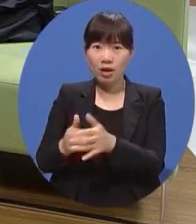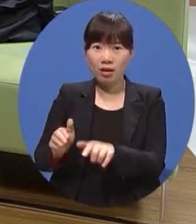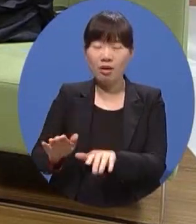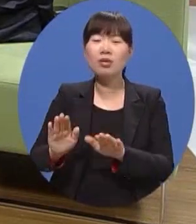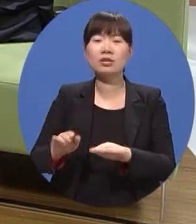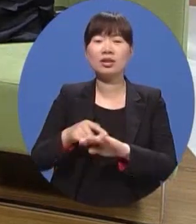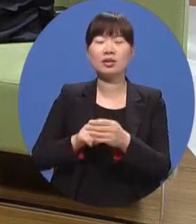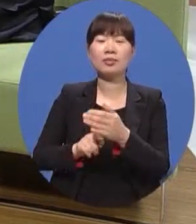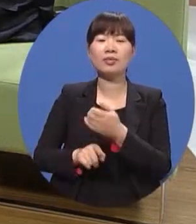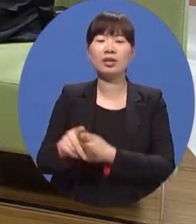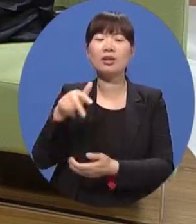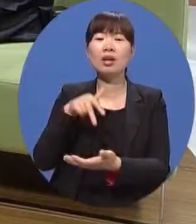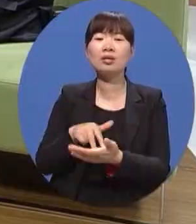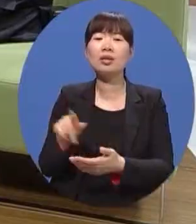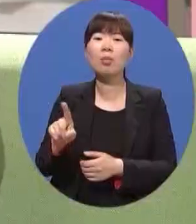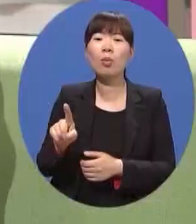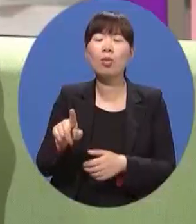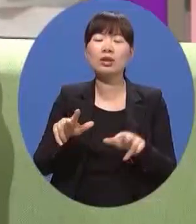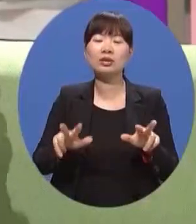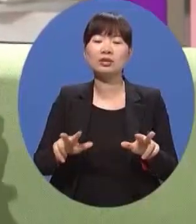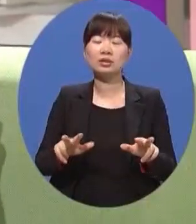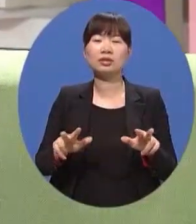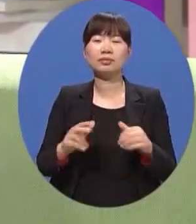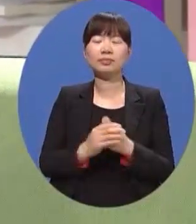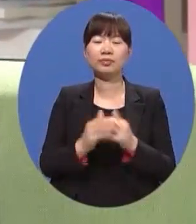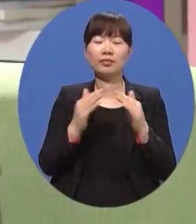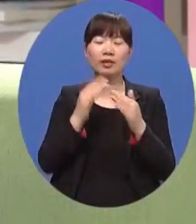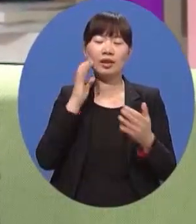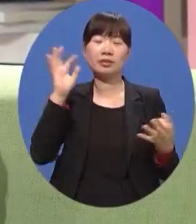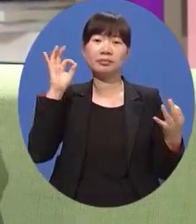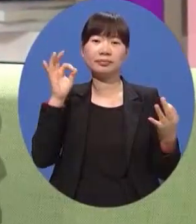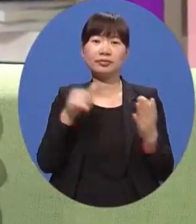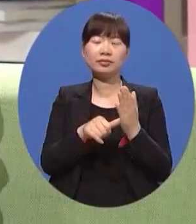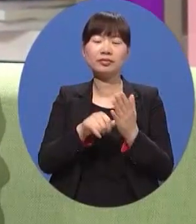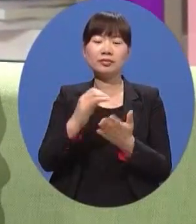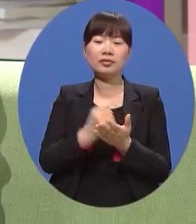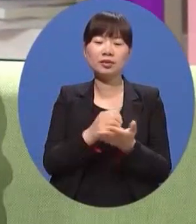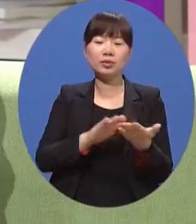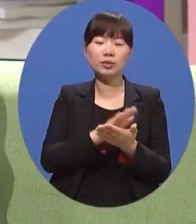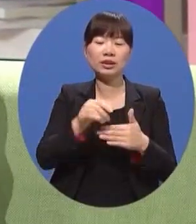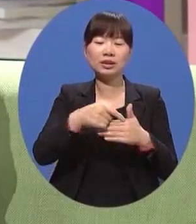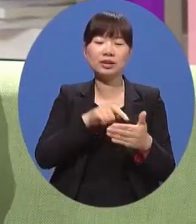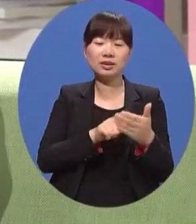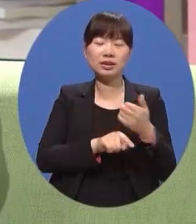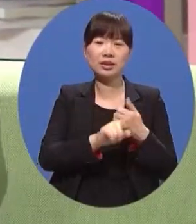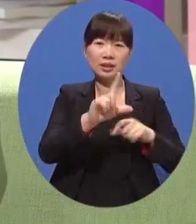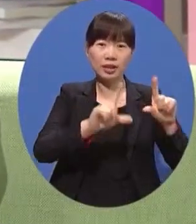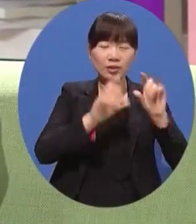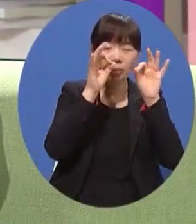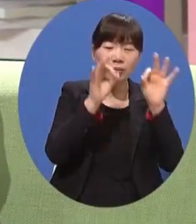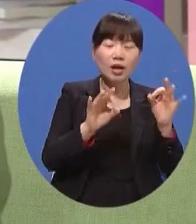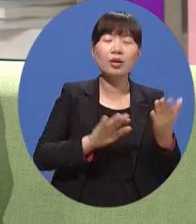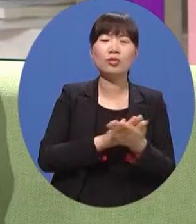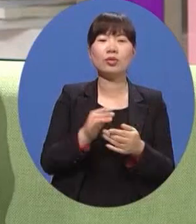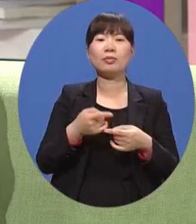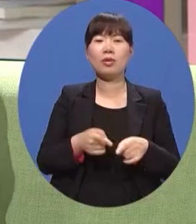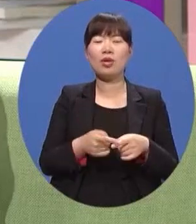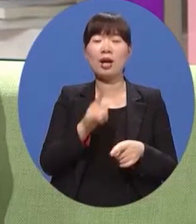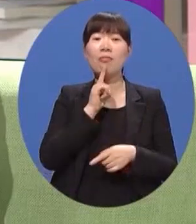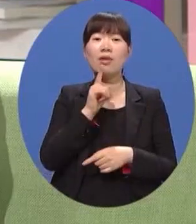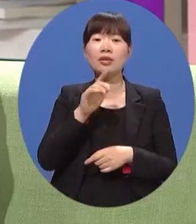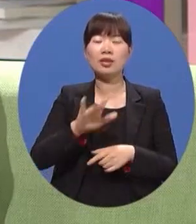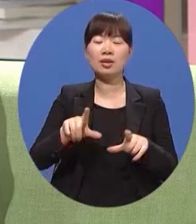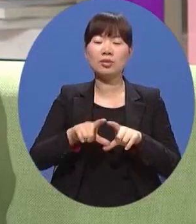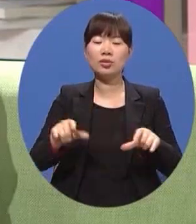그렇습니다. 심리 상태는? 이제 금채하고 이제 제가 이제 집 인형 갖고 놀고 이제 그 심리 상태를 좀 봤는데 일종의 네. 놀이 평가라고 볼 수가 있는데요.